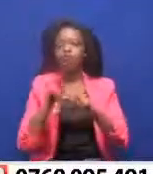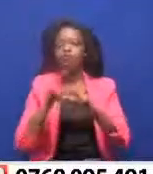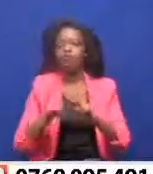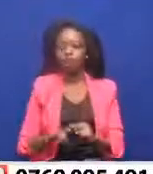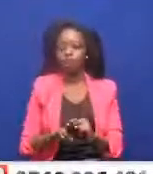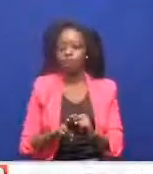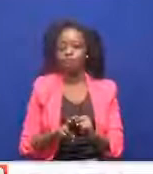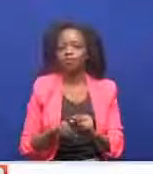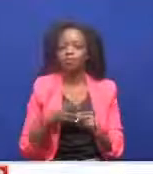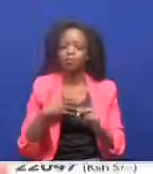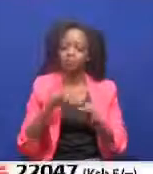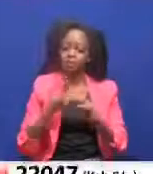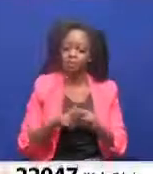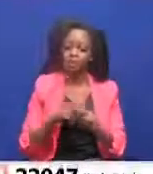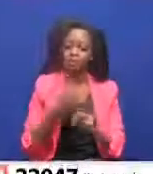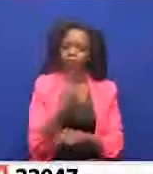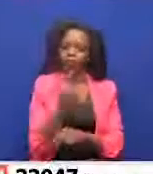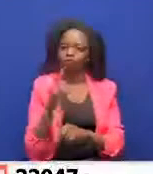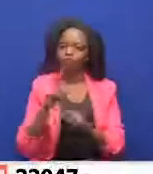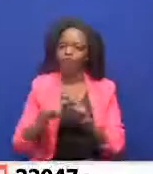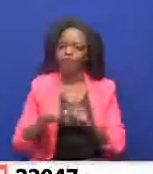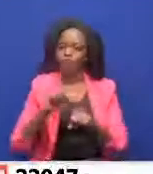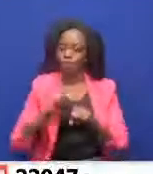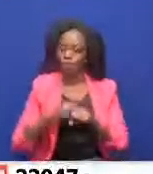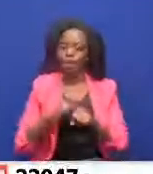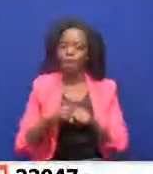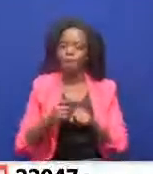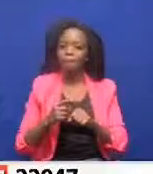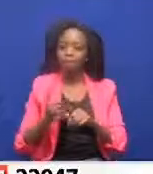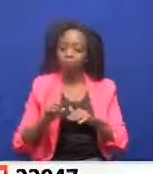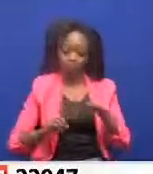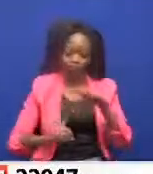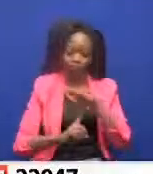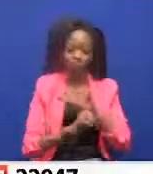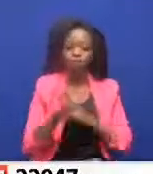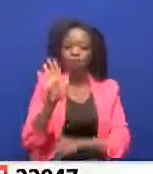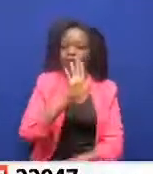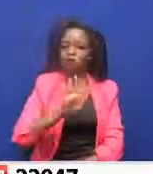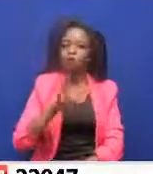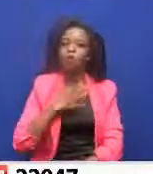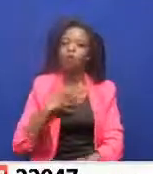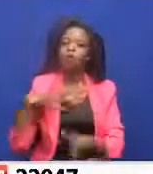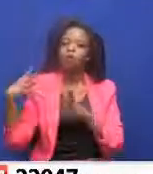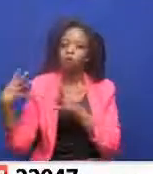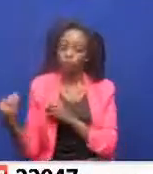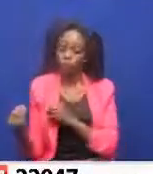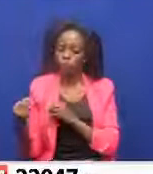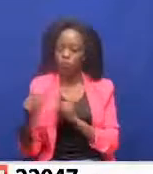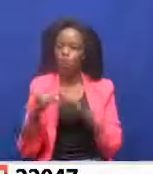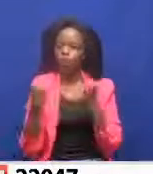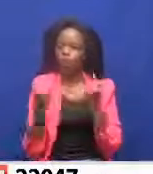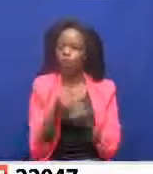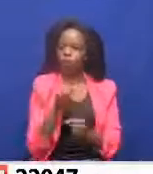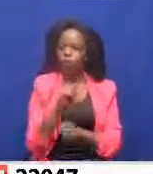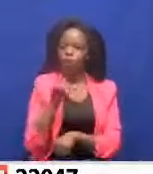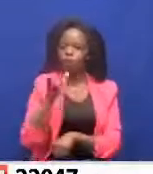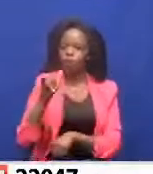huyo nikakaa, kila mtu akakaa. Sasa wakati niliingia kwa gari nikitaka kuondoka, wana Yanga wakakuja